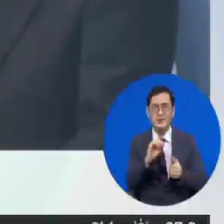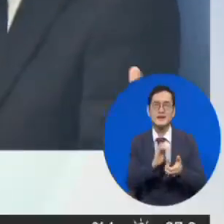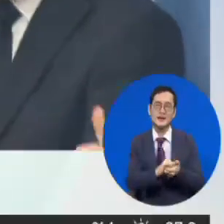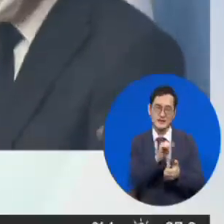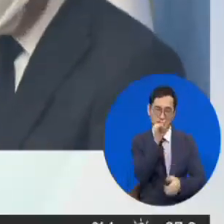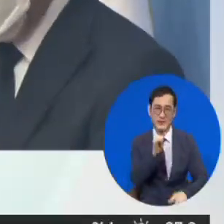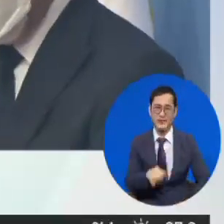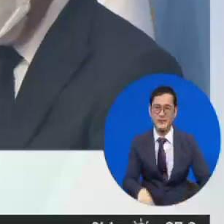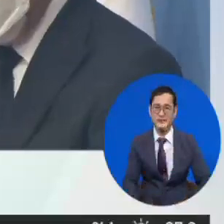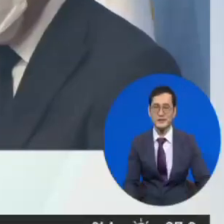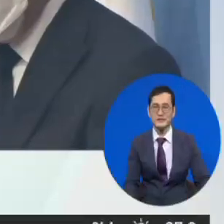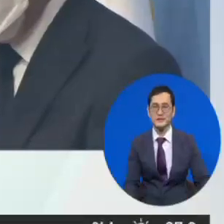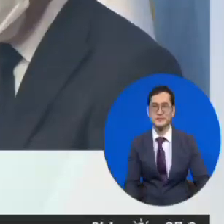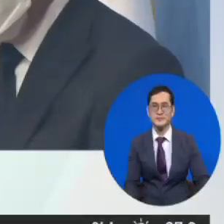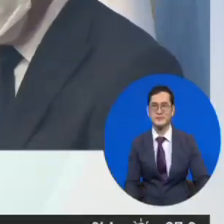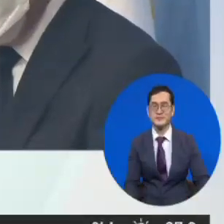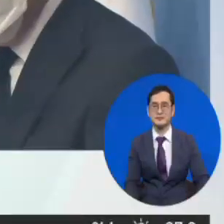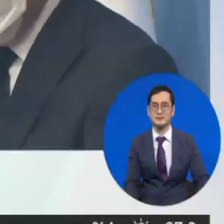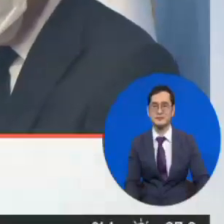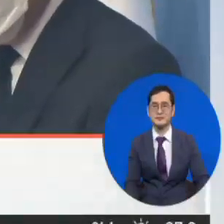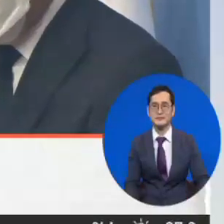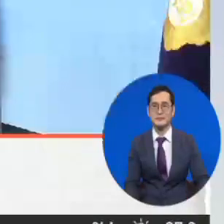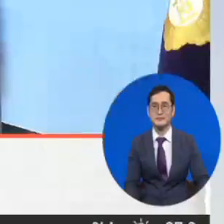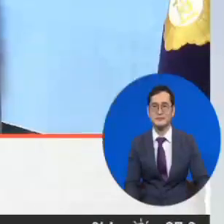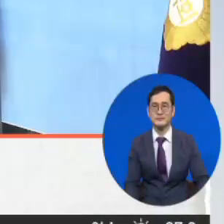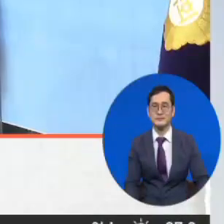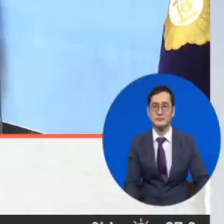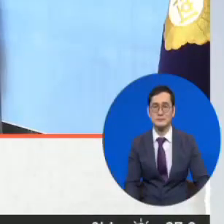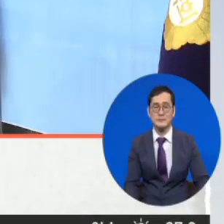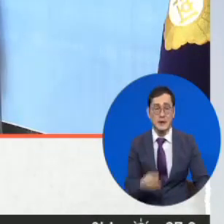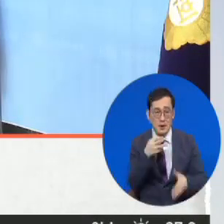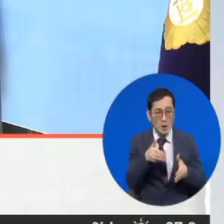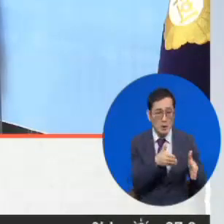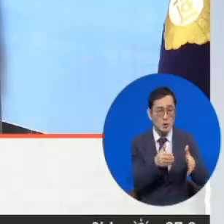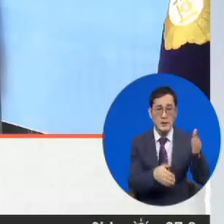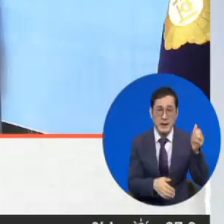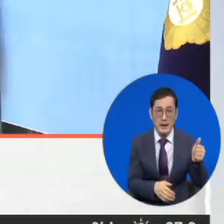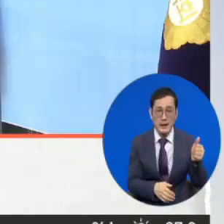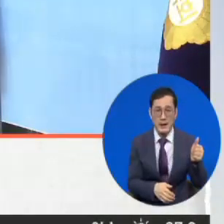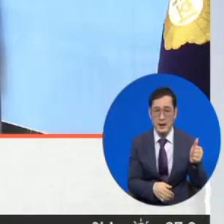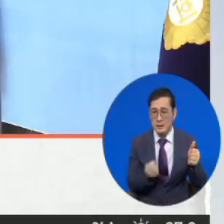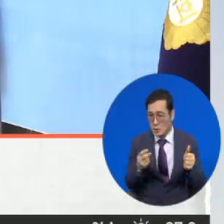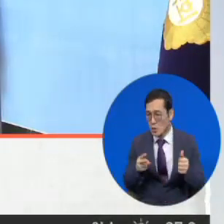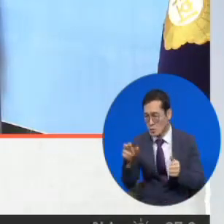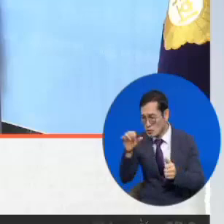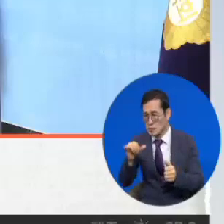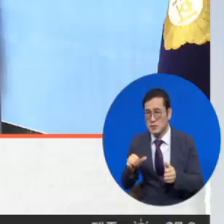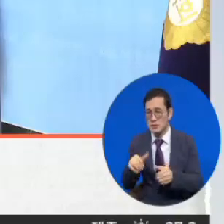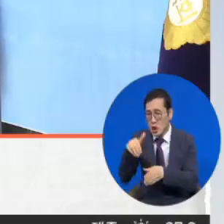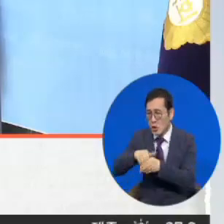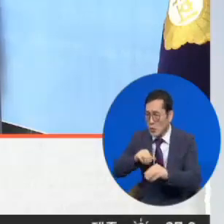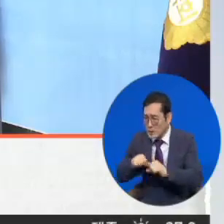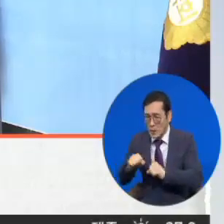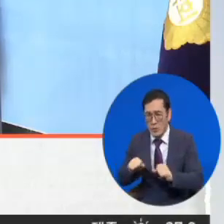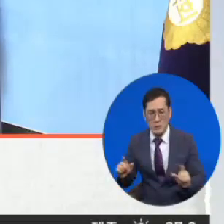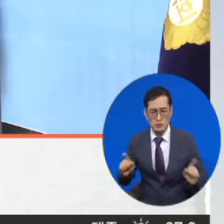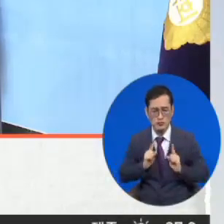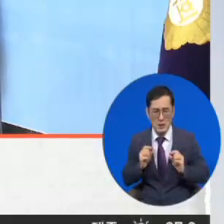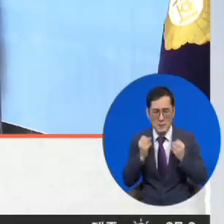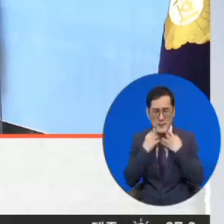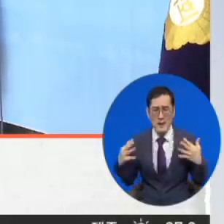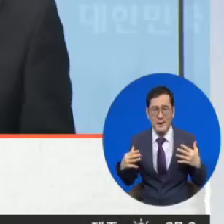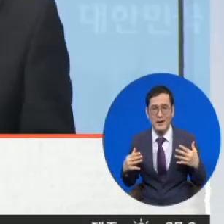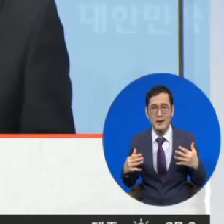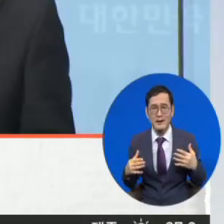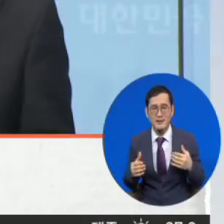너무 경선 활동에만 치중하게 되면은 이제 도지사로서 도정에 등한시한다는 이제 비판을 받을 수밖에 없기 때문에 여러 가지